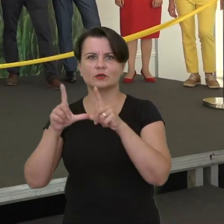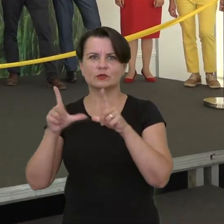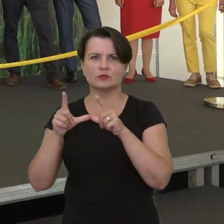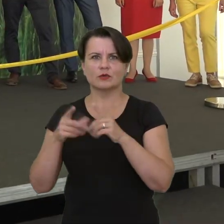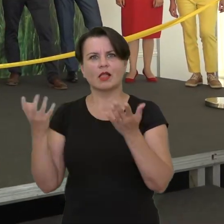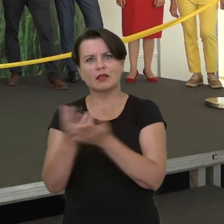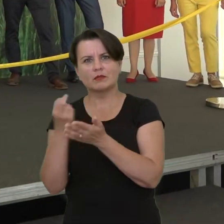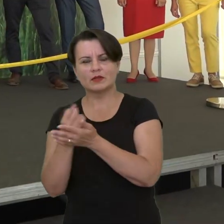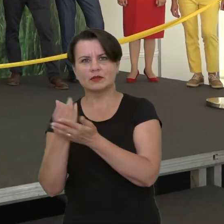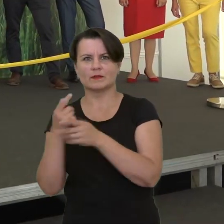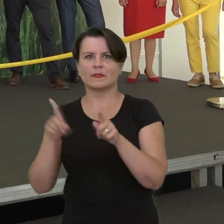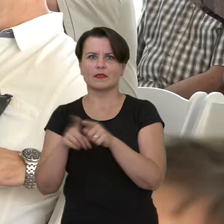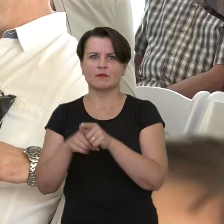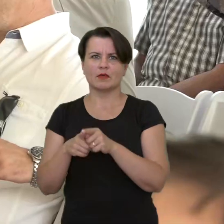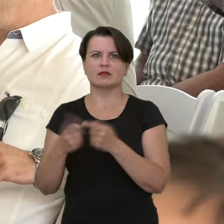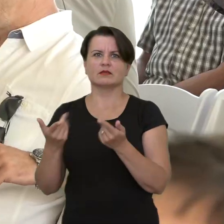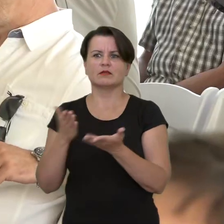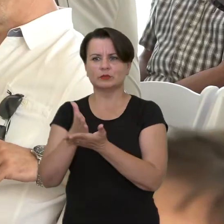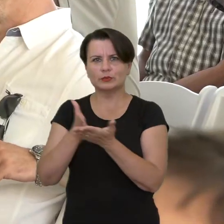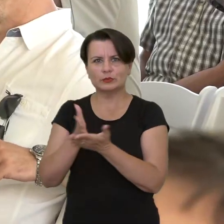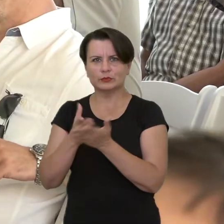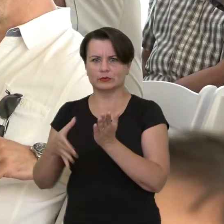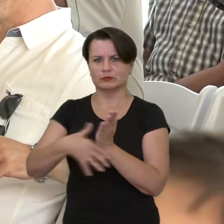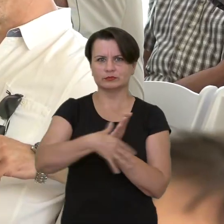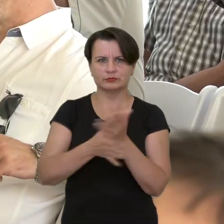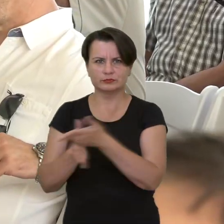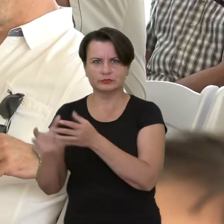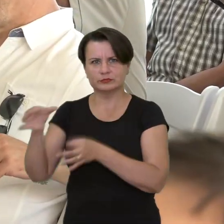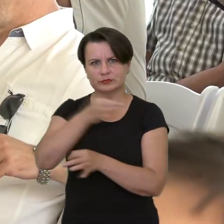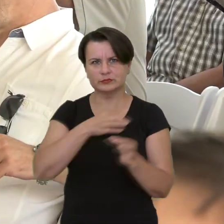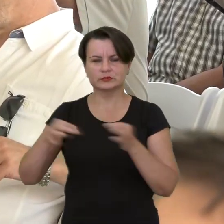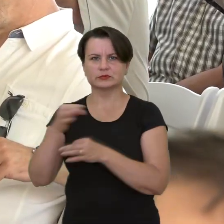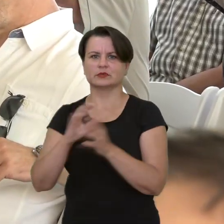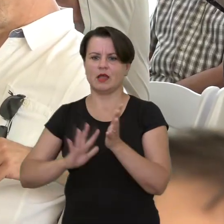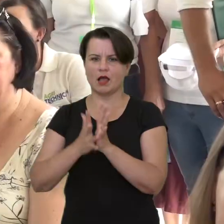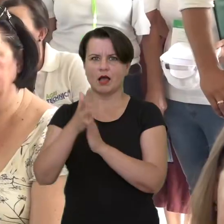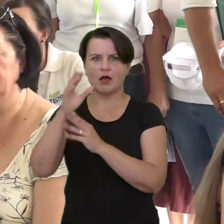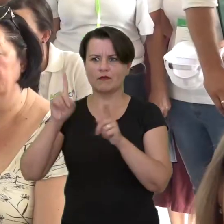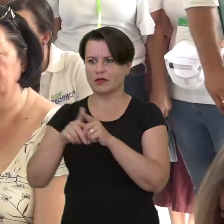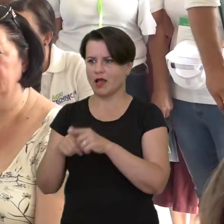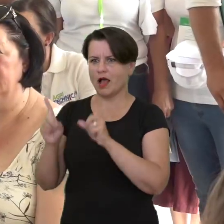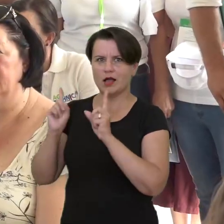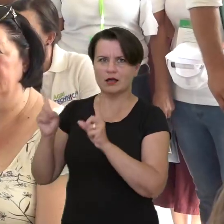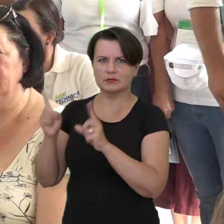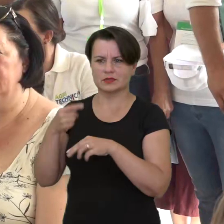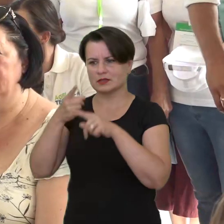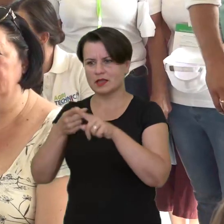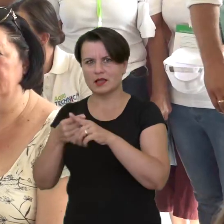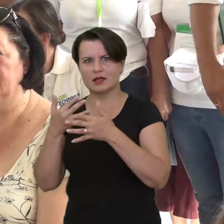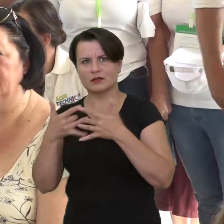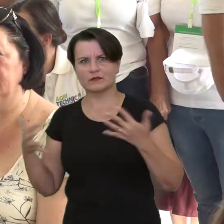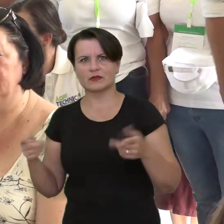pasidalyja sukauptą patirtimi bei demonstruoja įvairiausią techniką, augalų apsaugos priemonės ir sėjos technologijas